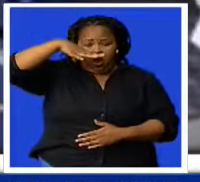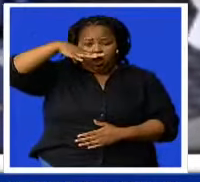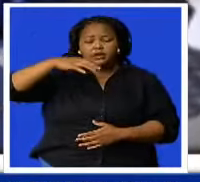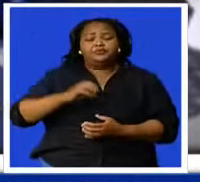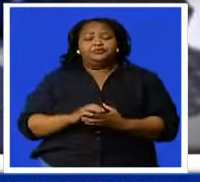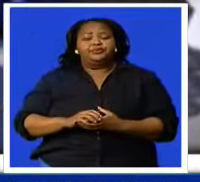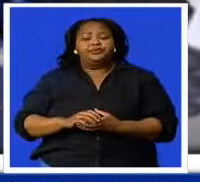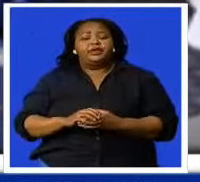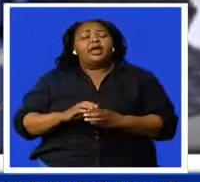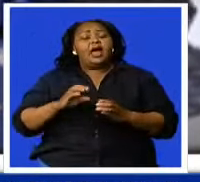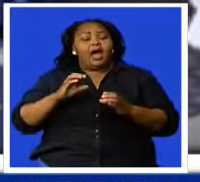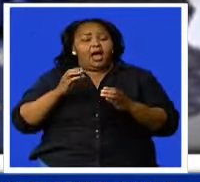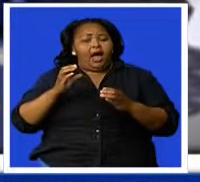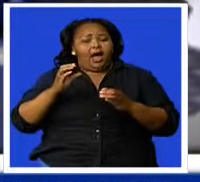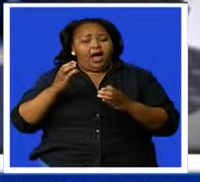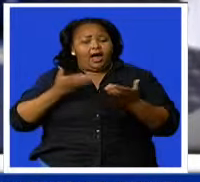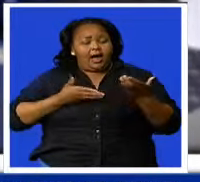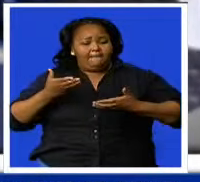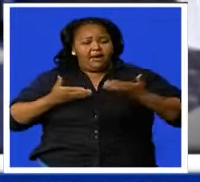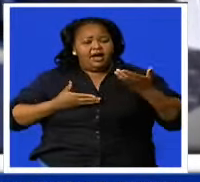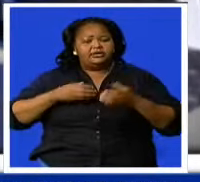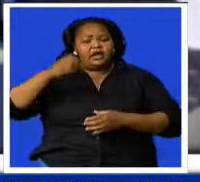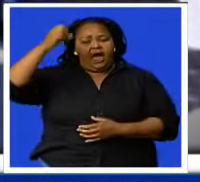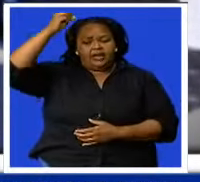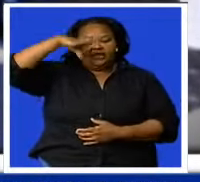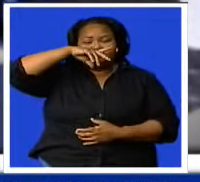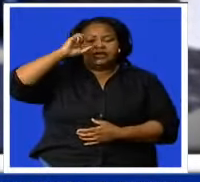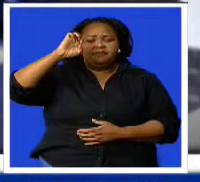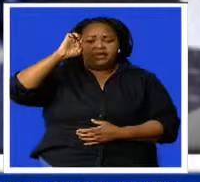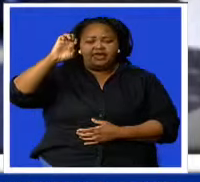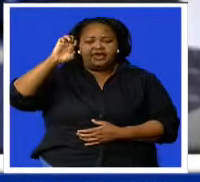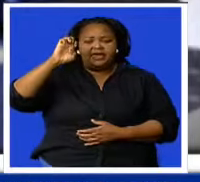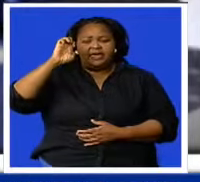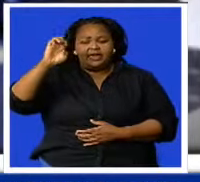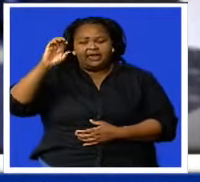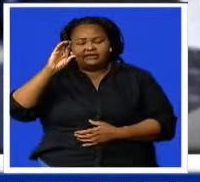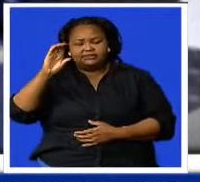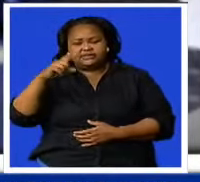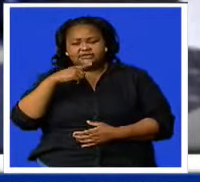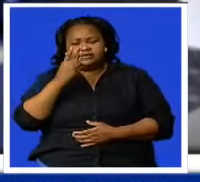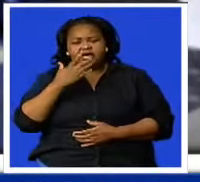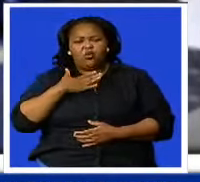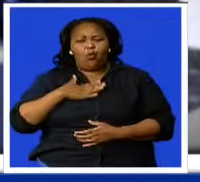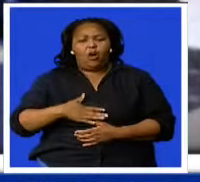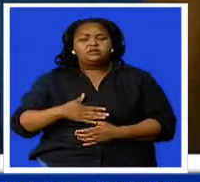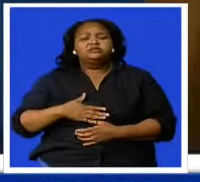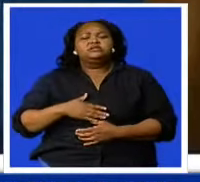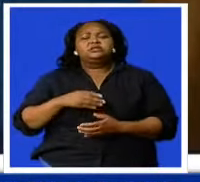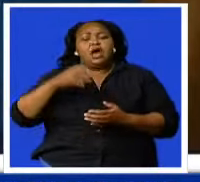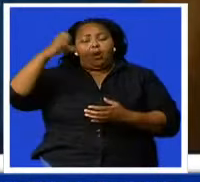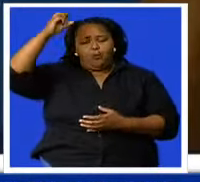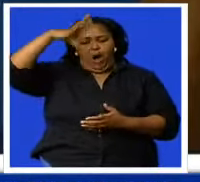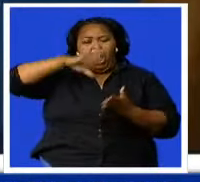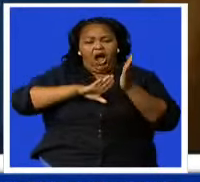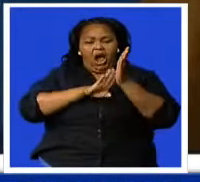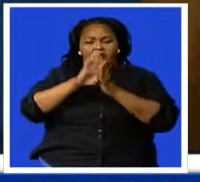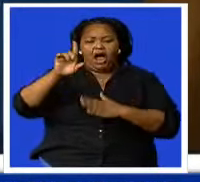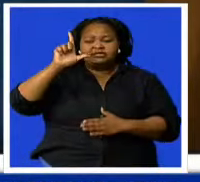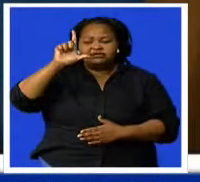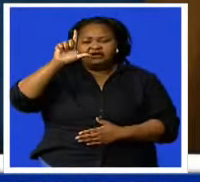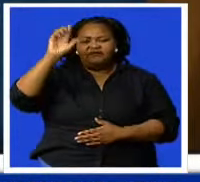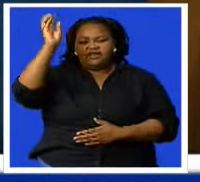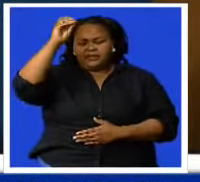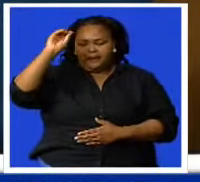i-EEC yafaka sicelo sokuthi intengo yagesi ikhule ngalokhu sikhombisa ekhulweni. Umphathi